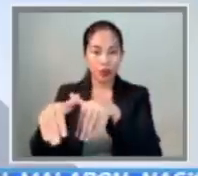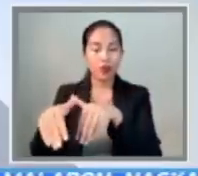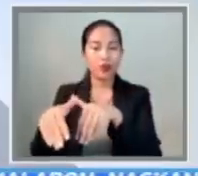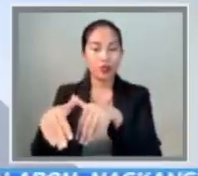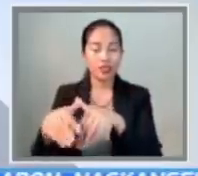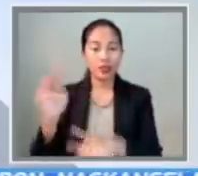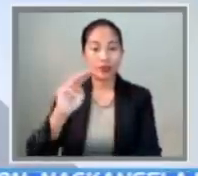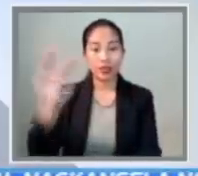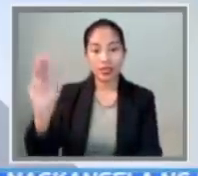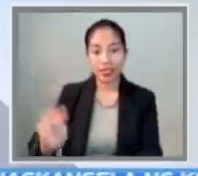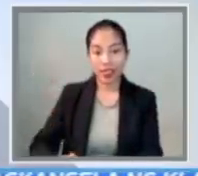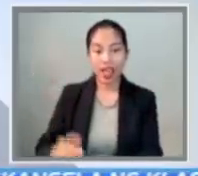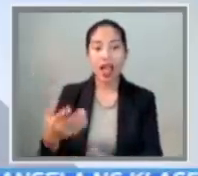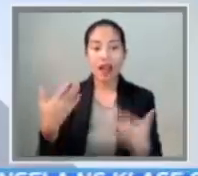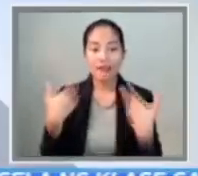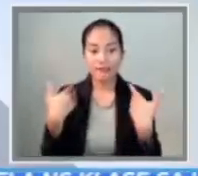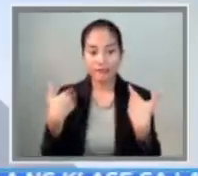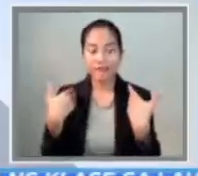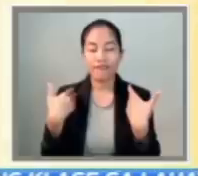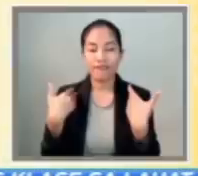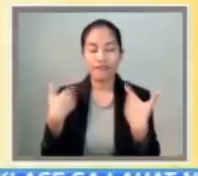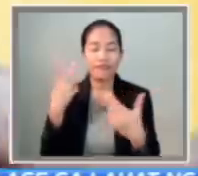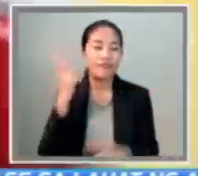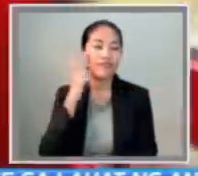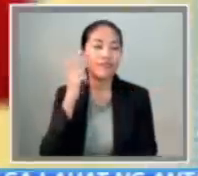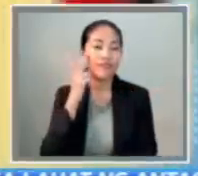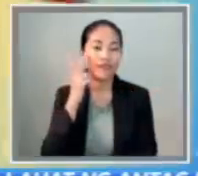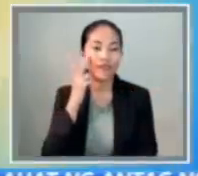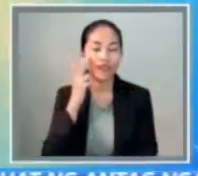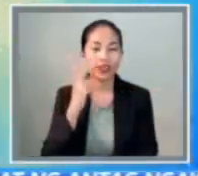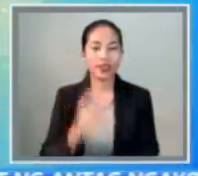balita hatid ni Jamie Santos.